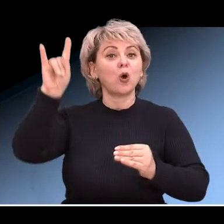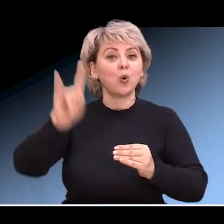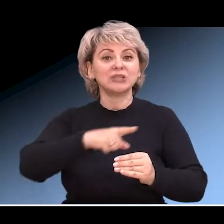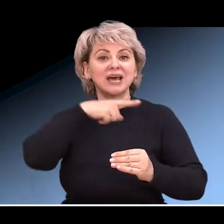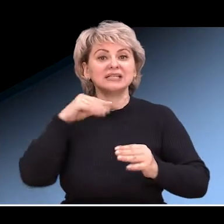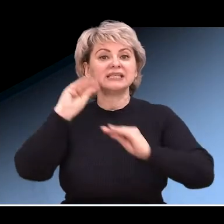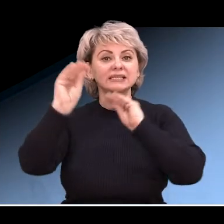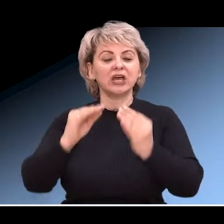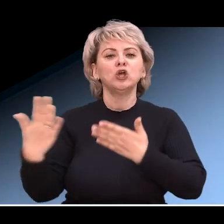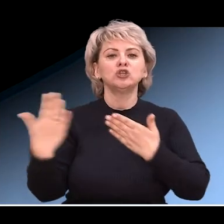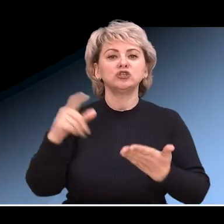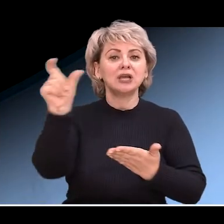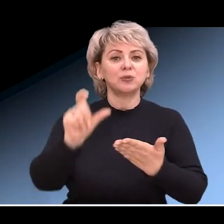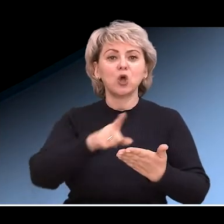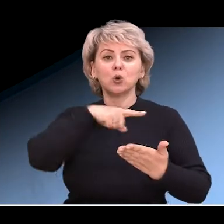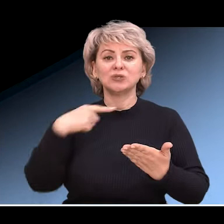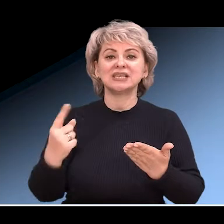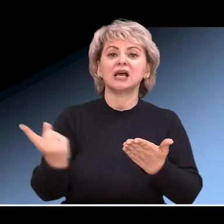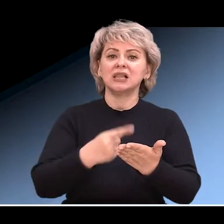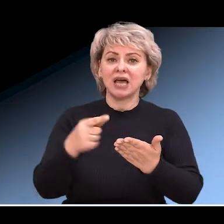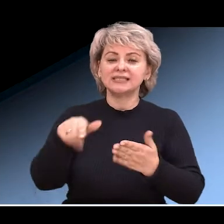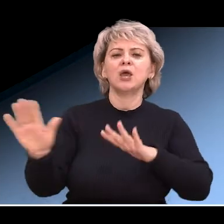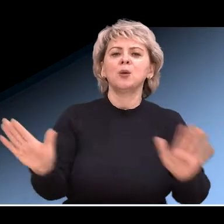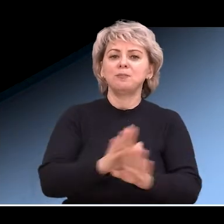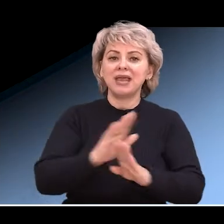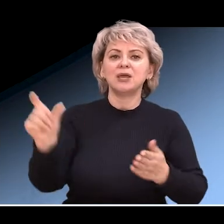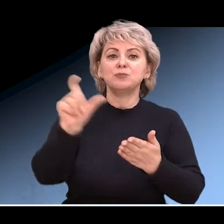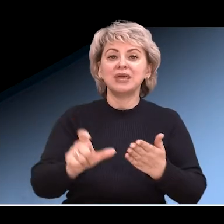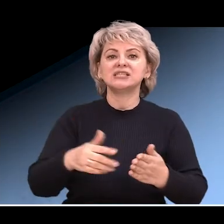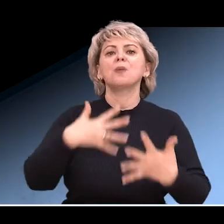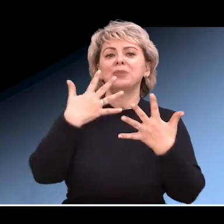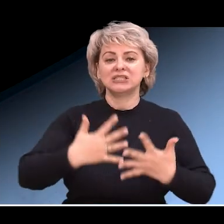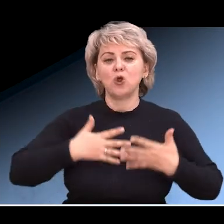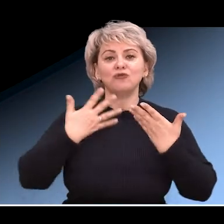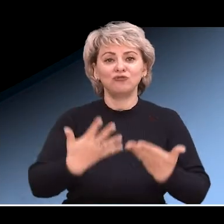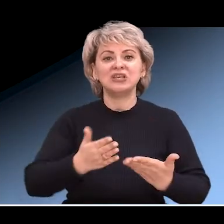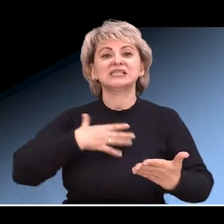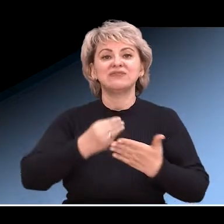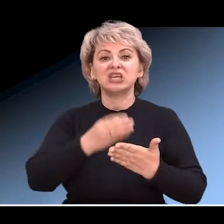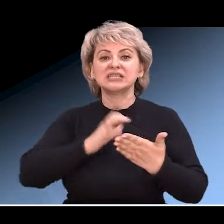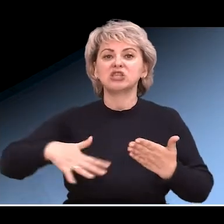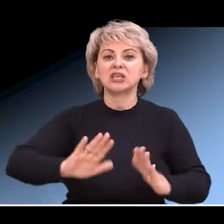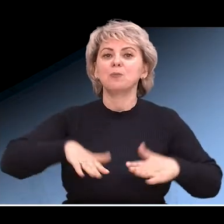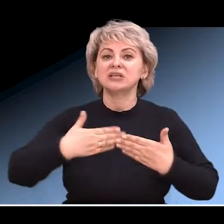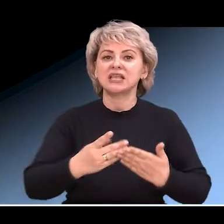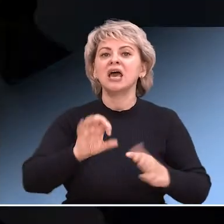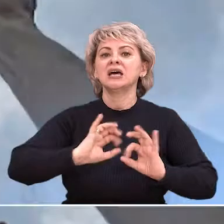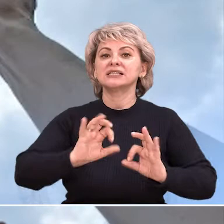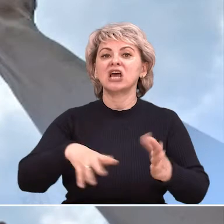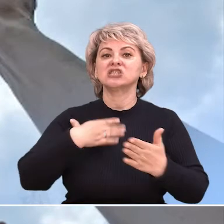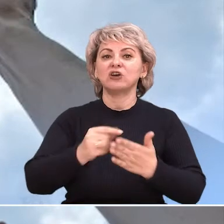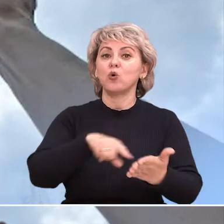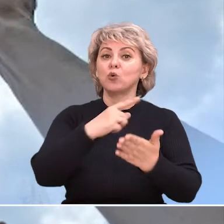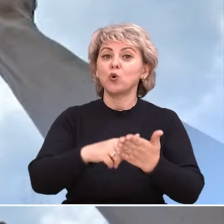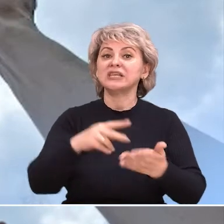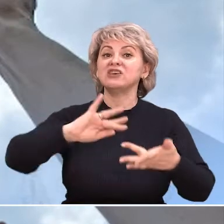удовольствием украшали окна российской символикой, читали произведения русских классиков, пели песни, признавались в любви своей стране, рассказывали о своем любимом